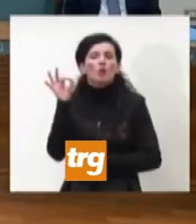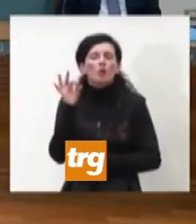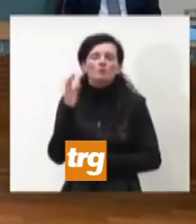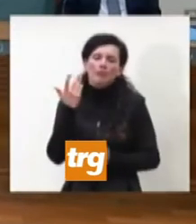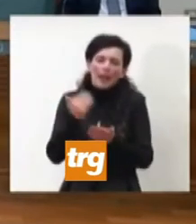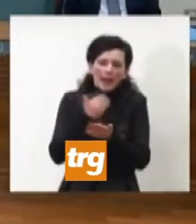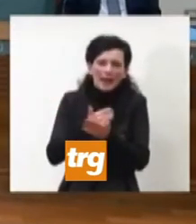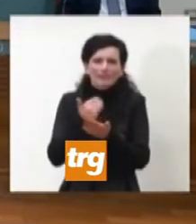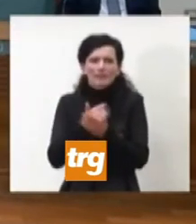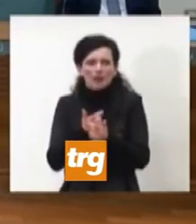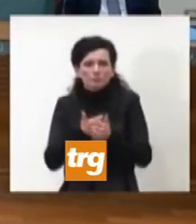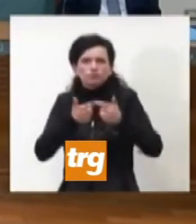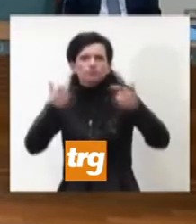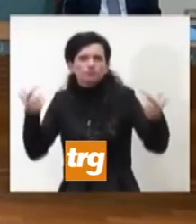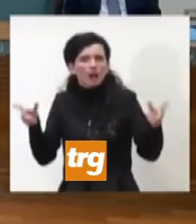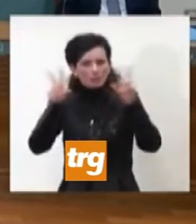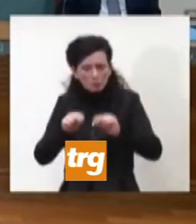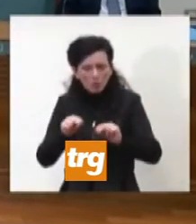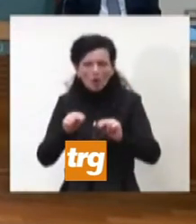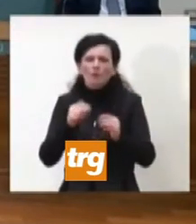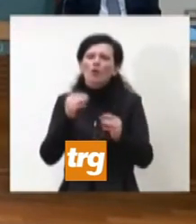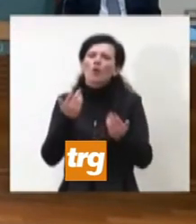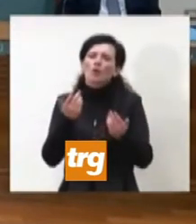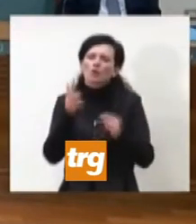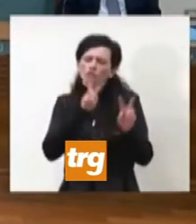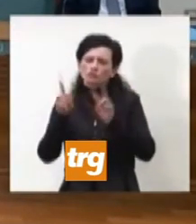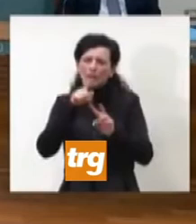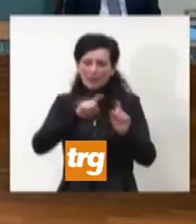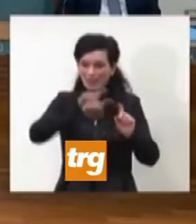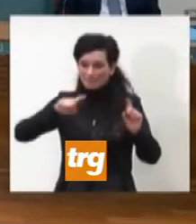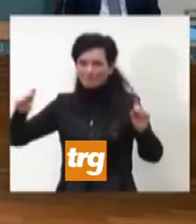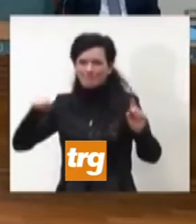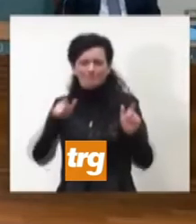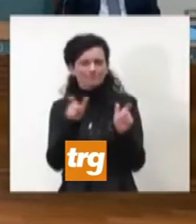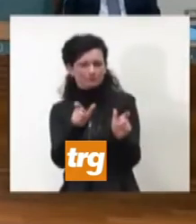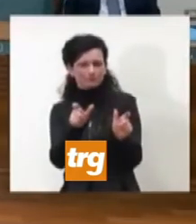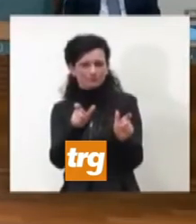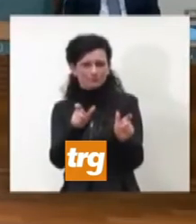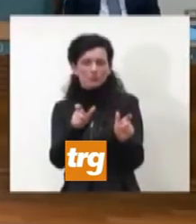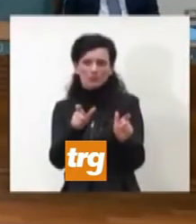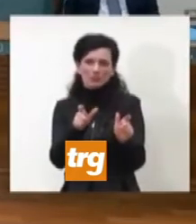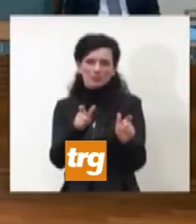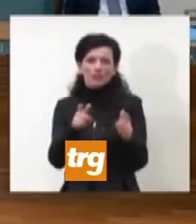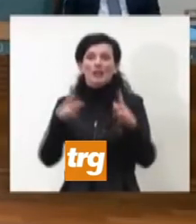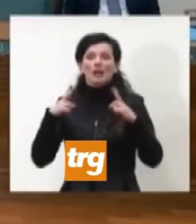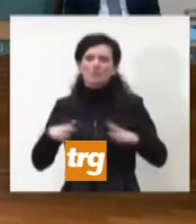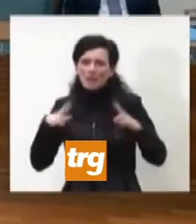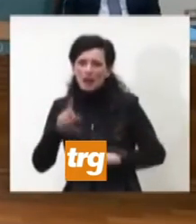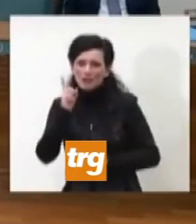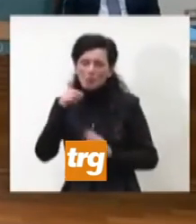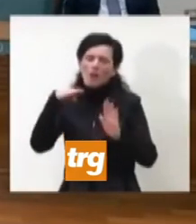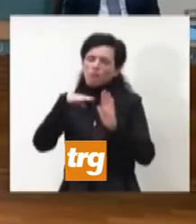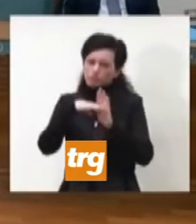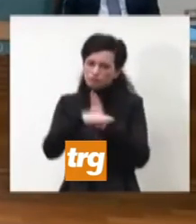l'incidenza dei contagiati nella popolazione, parametro che ha valori alti in 12 regioni, tra cui anche l'Umbria, e il monitoraggio sottolinea come, se nelle